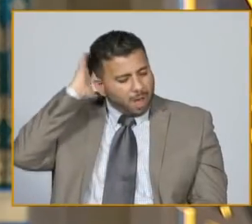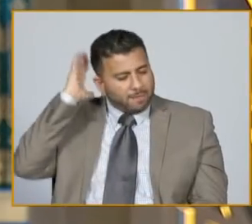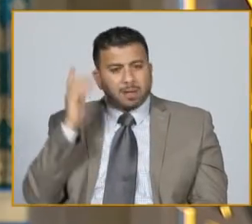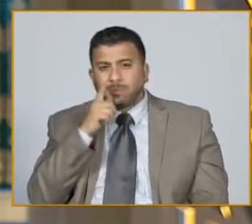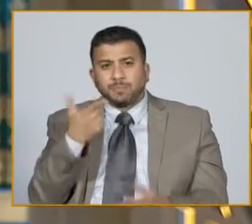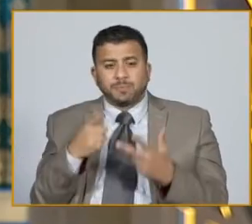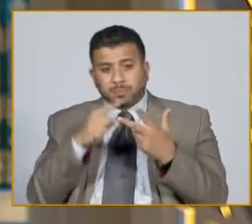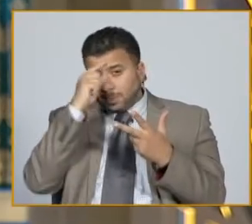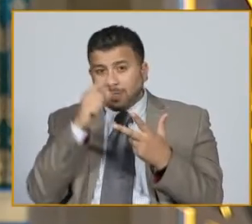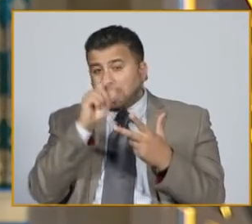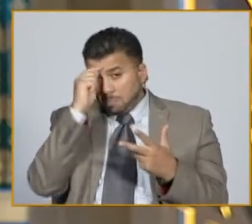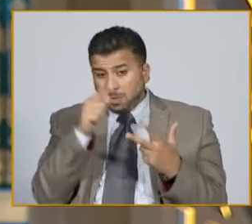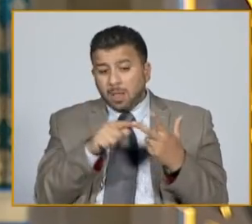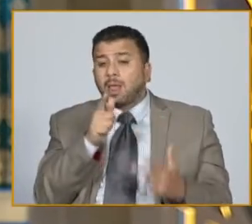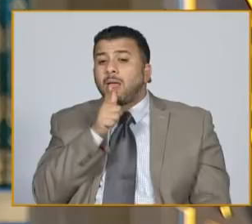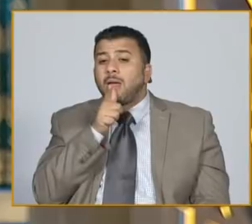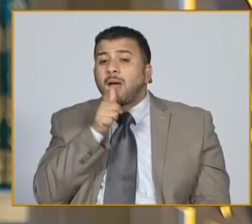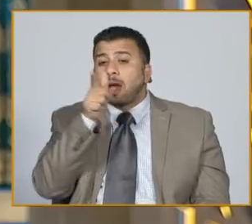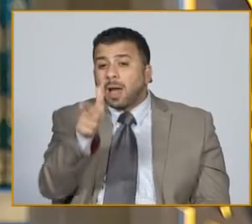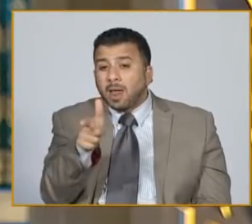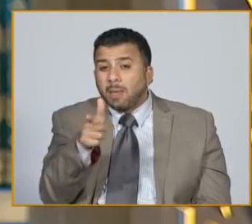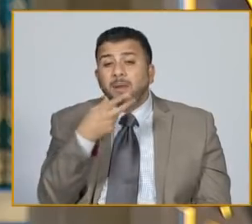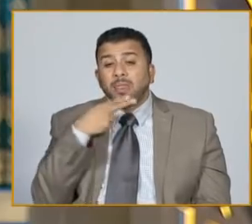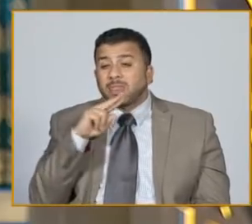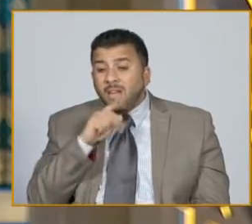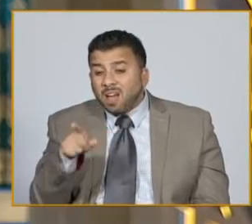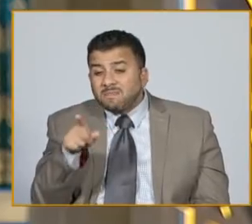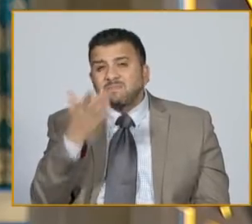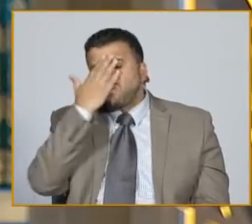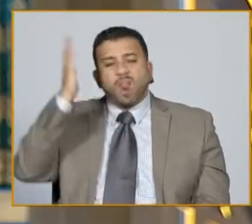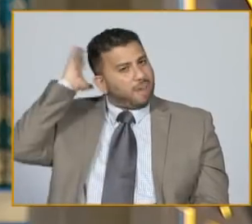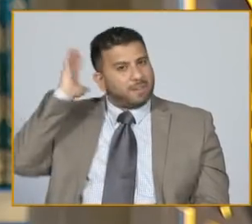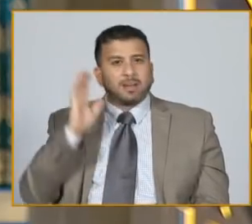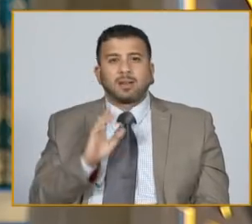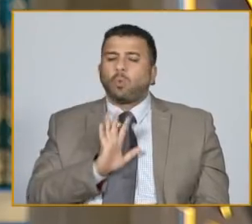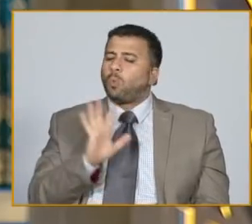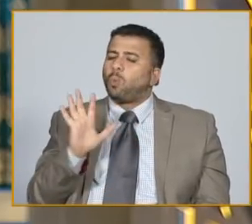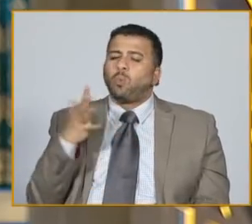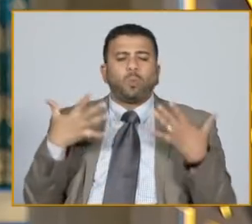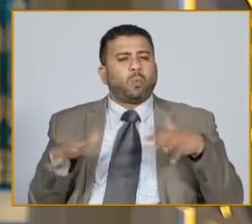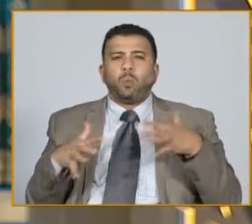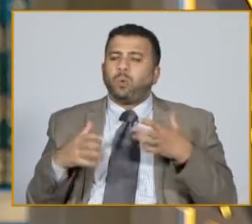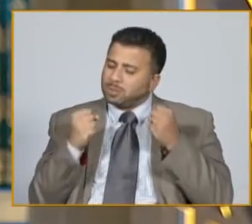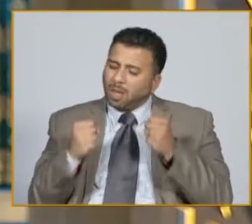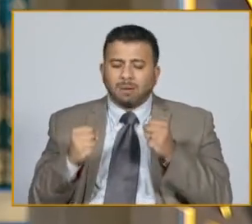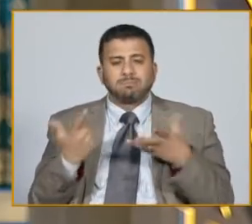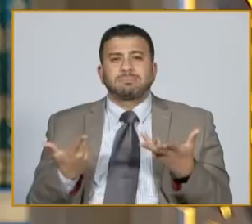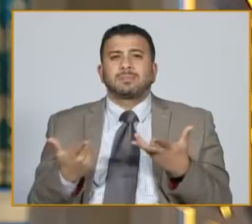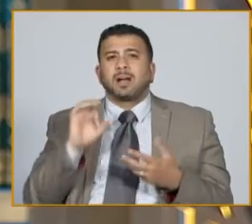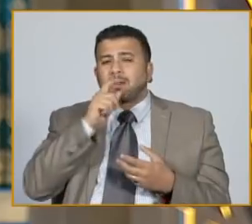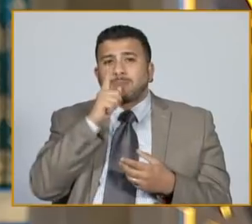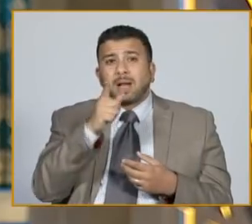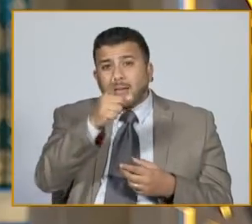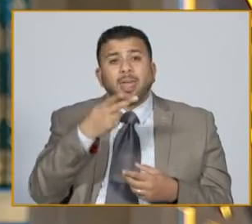وذكر منها إذا حدث كذب، إذا حدث كذب. والنبي عليه الصلاة والسلام بيّن بأن الكذب يمحق